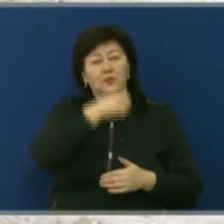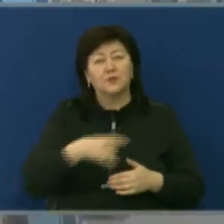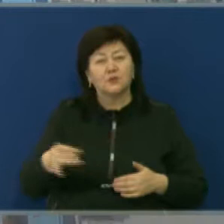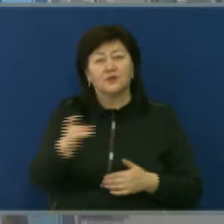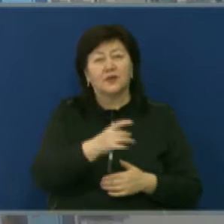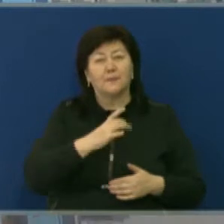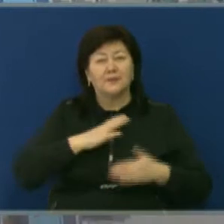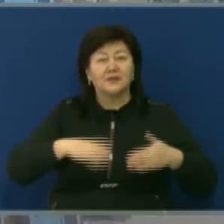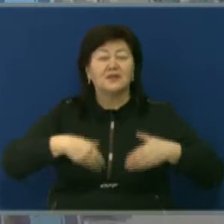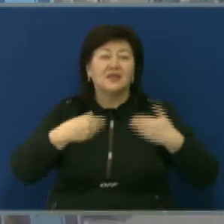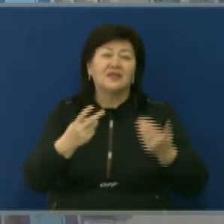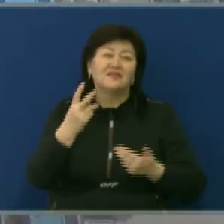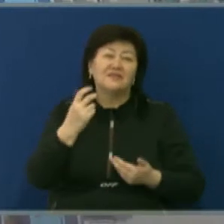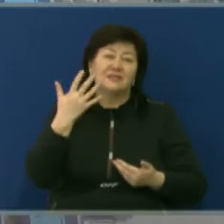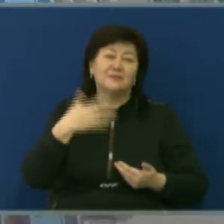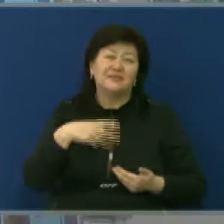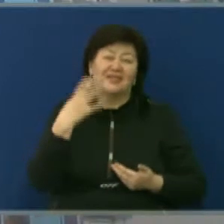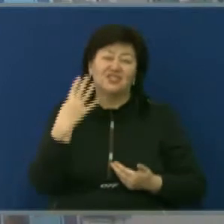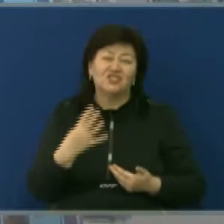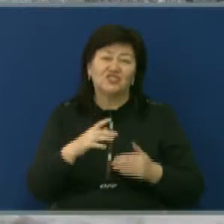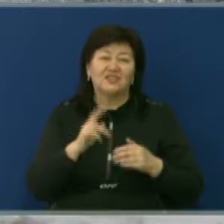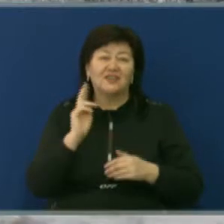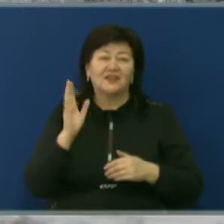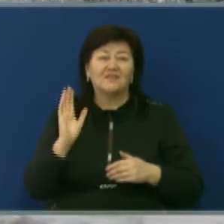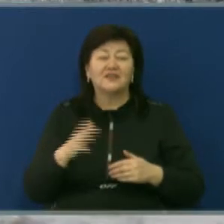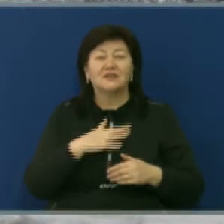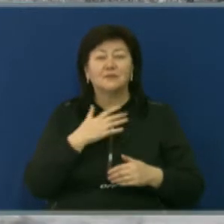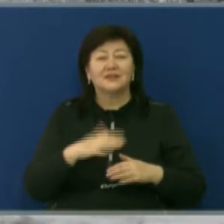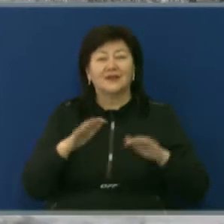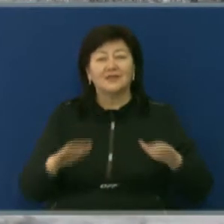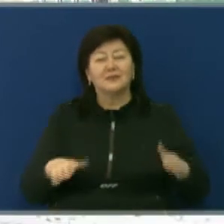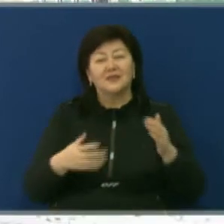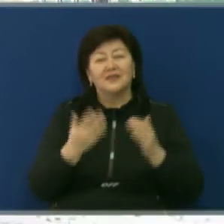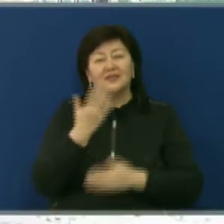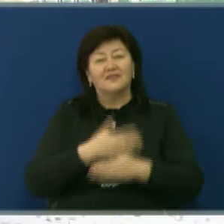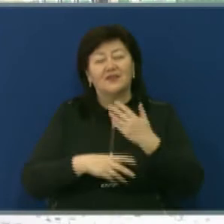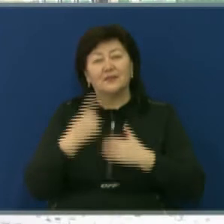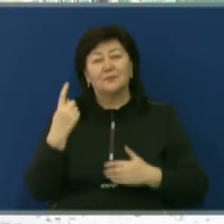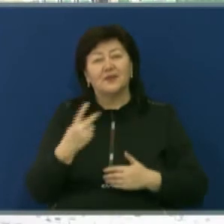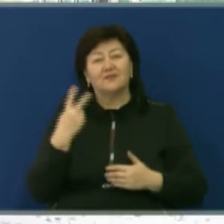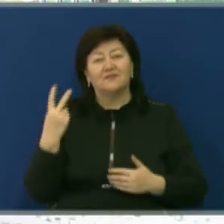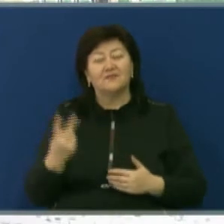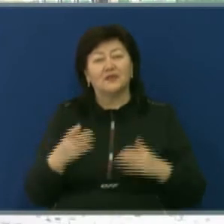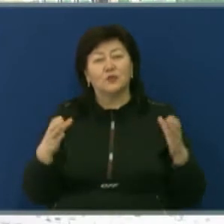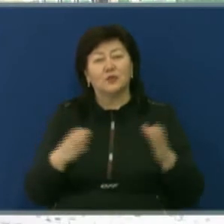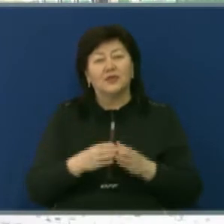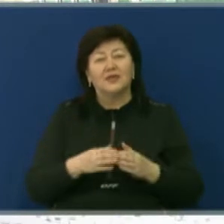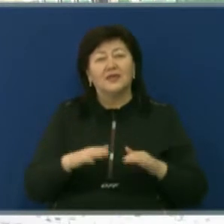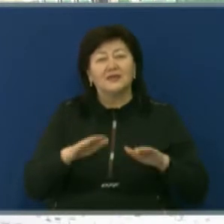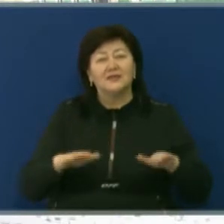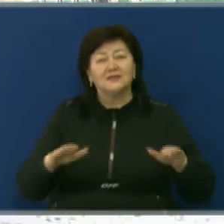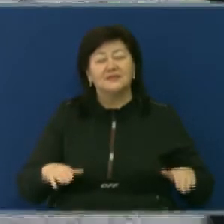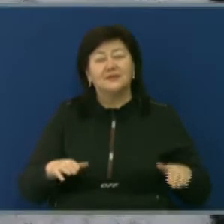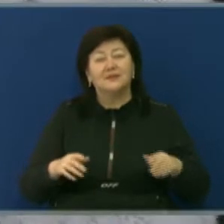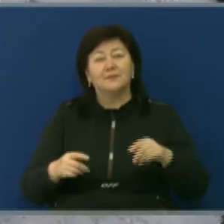было выдано 254 квартиры многодетным семьям, инвалидам первой и второй групп, пенсионерам по возрасту и детям-сиротам.